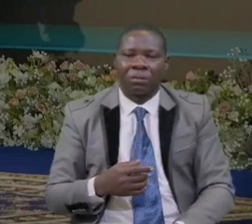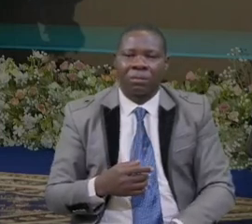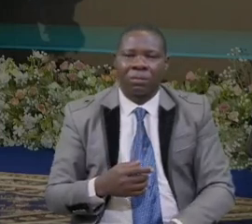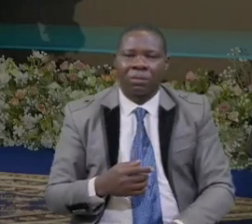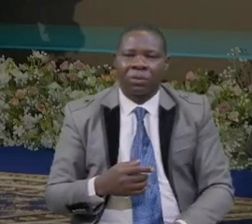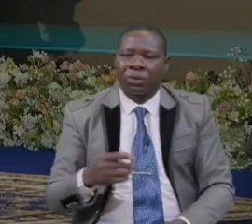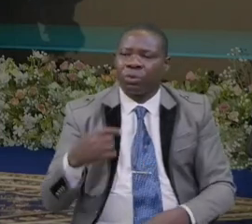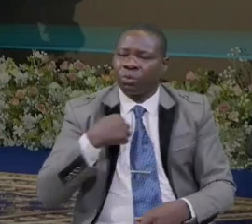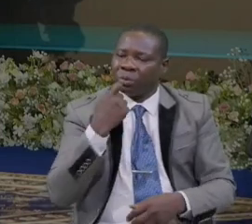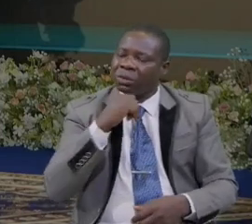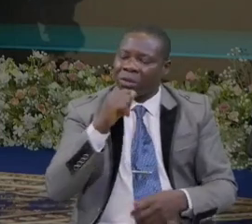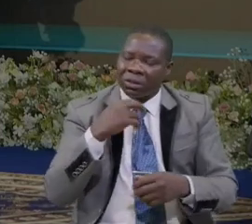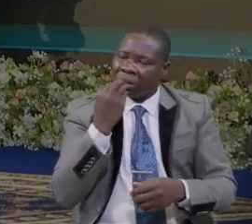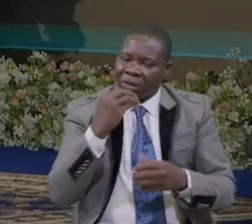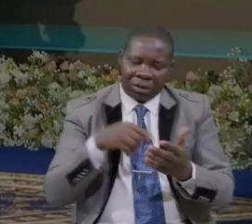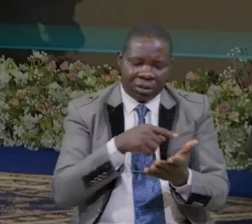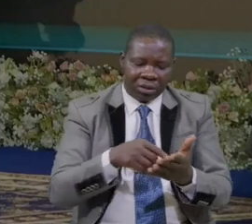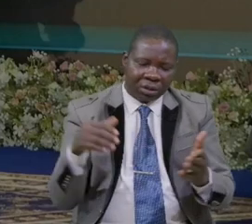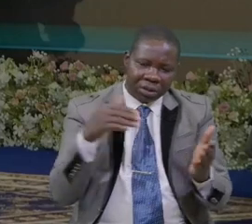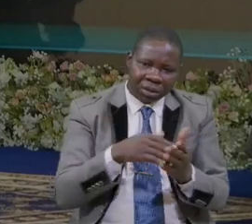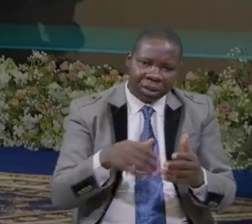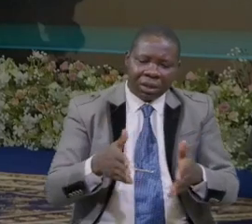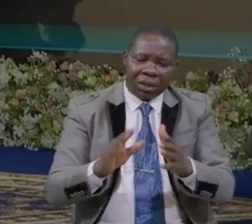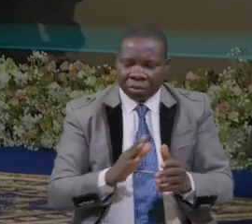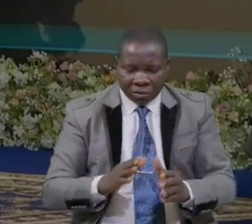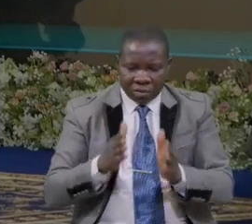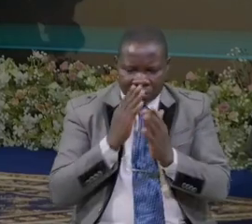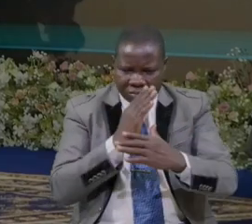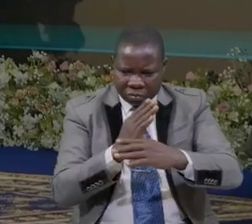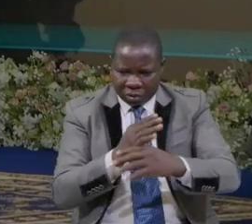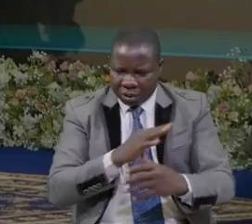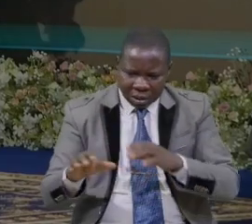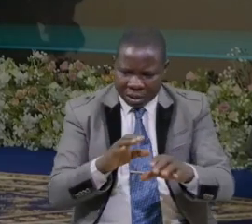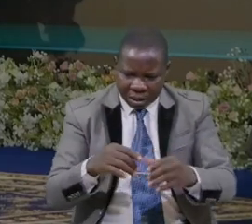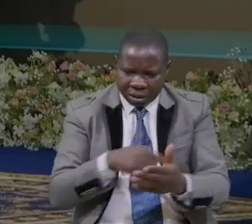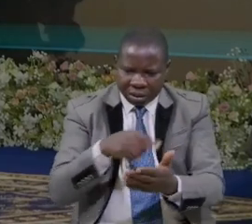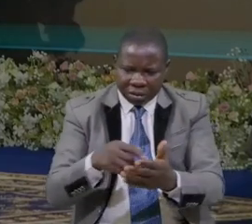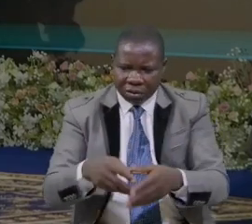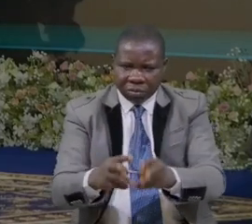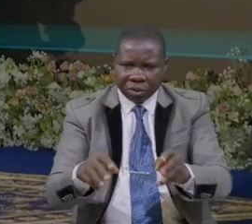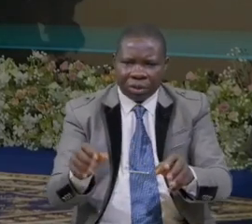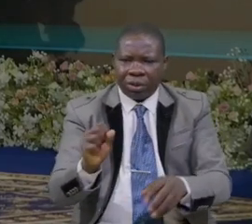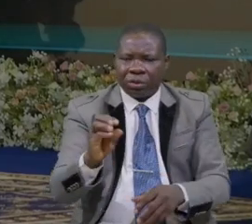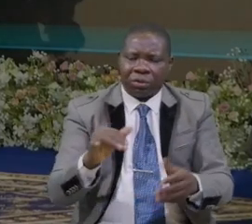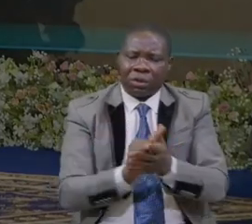cette chose-là, bloquons-le. Agissons comme ça, afin de le faire taire.